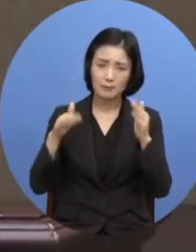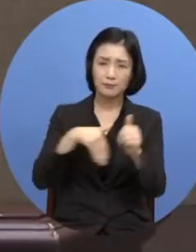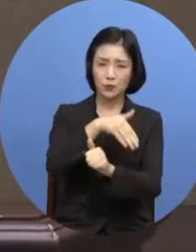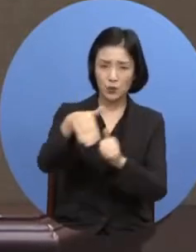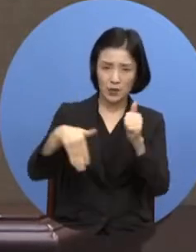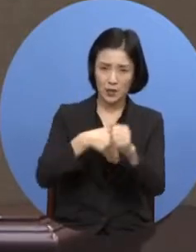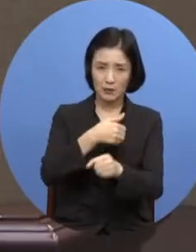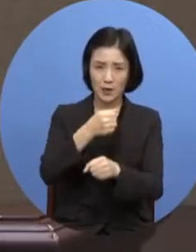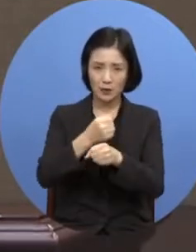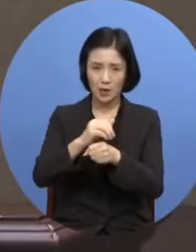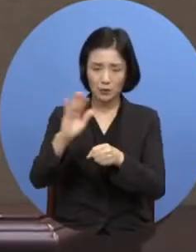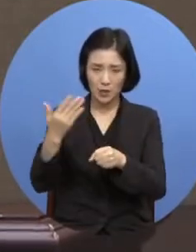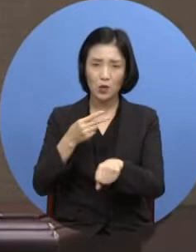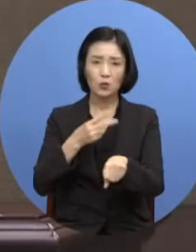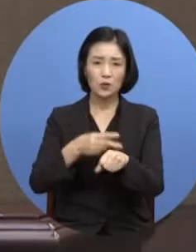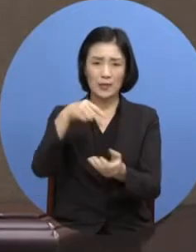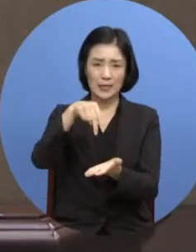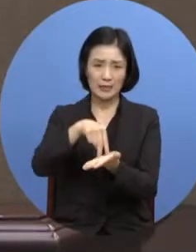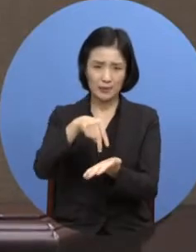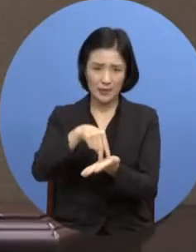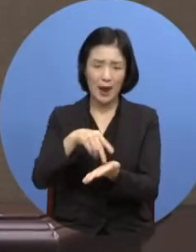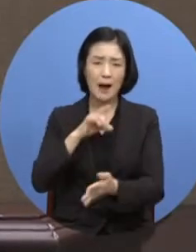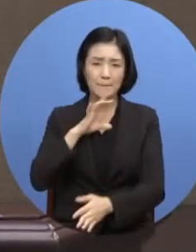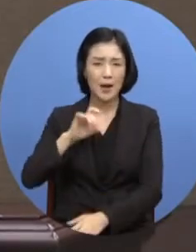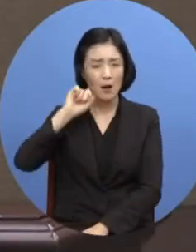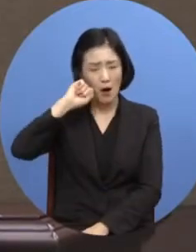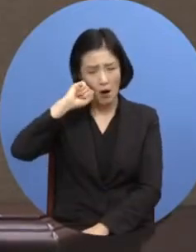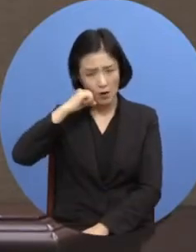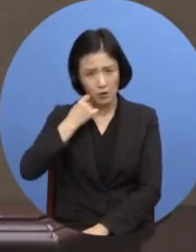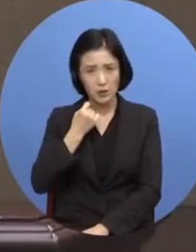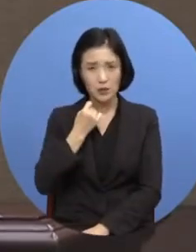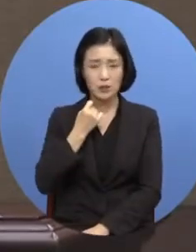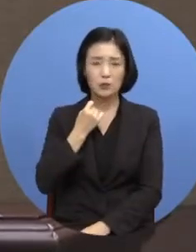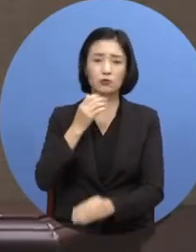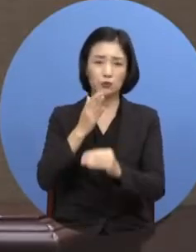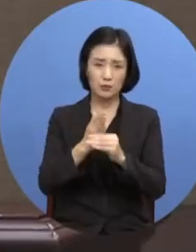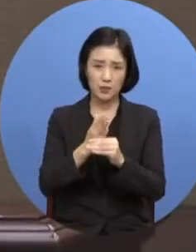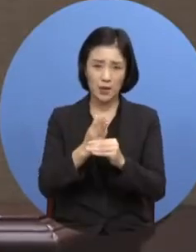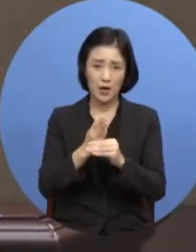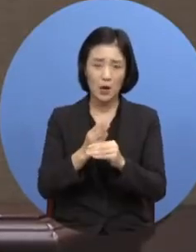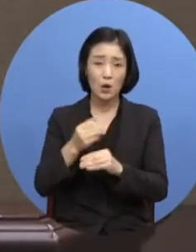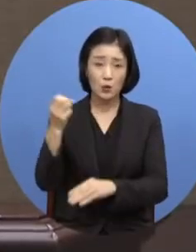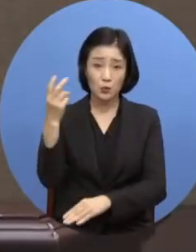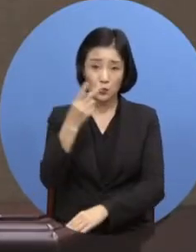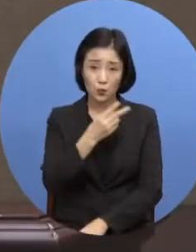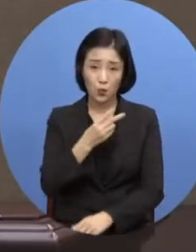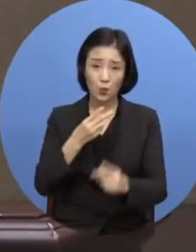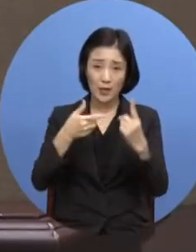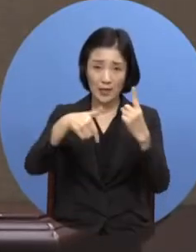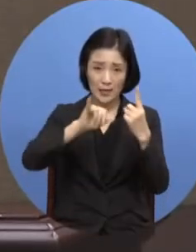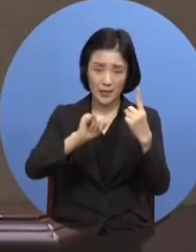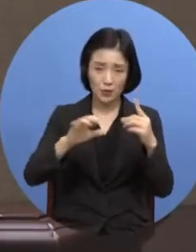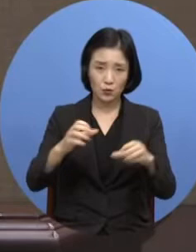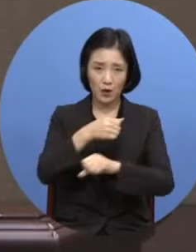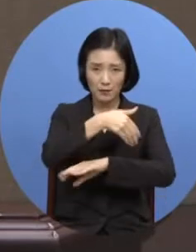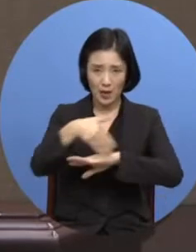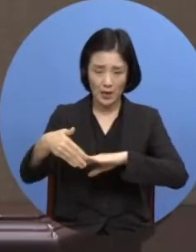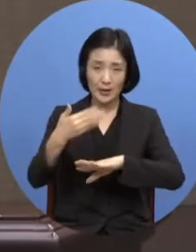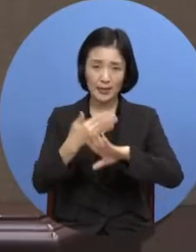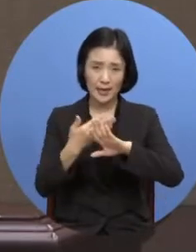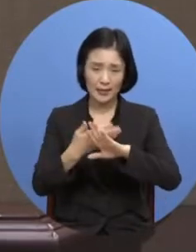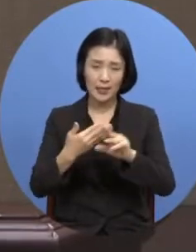하는 교사들의 입장만 더욱 어려워지고 있는 실정입니다. 또한 제1기 종합계획과 달리